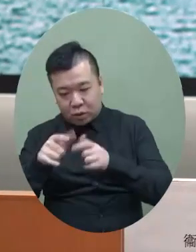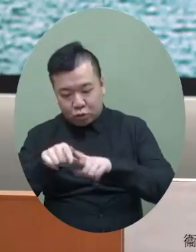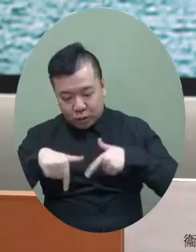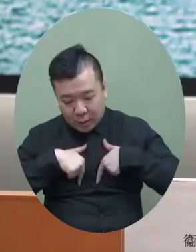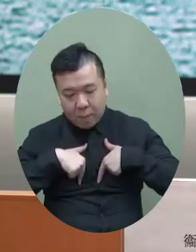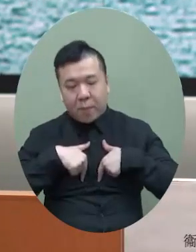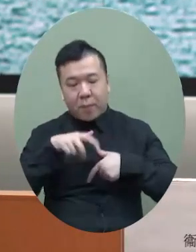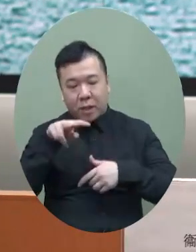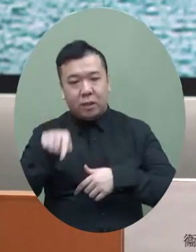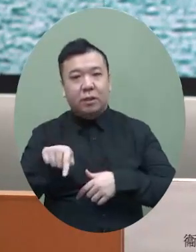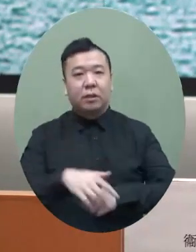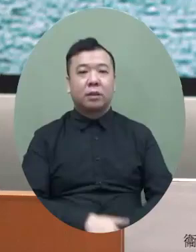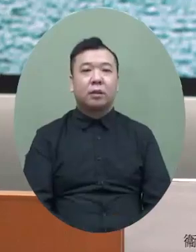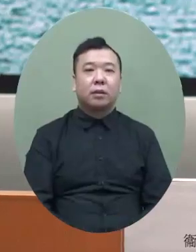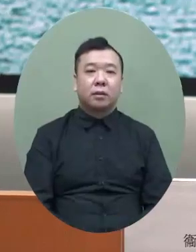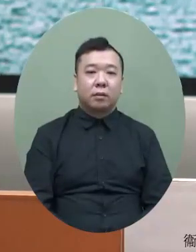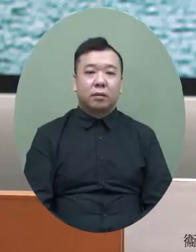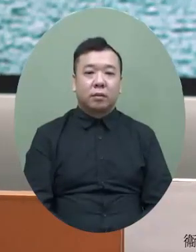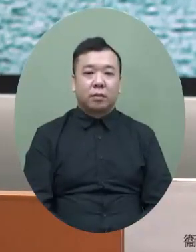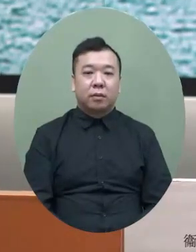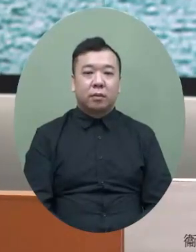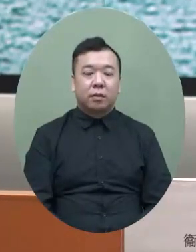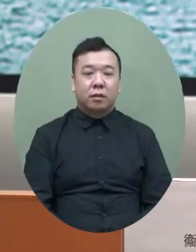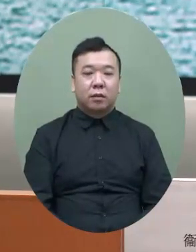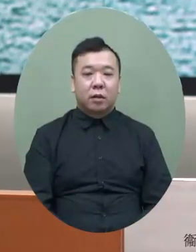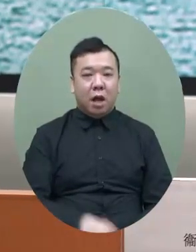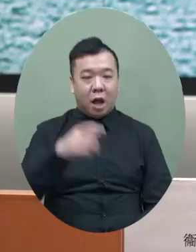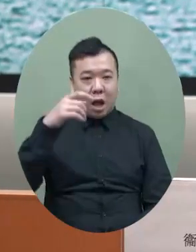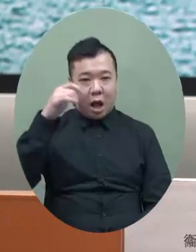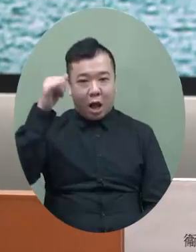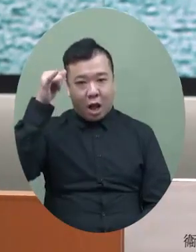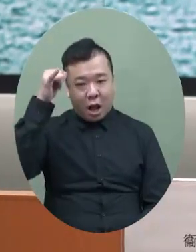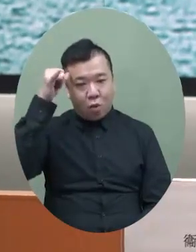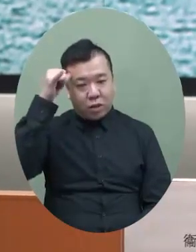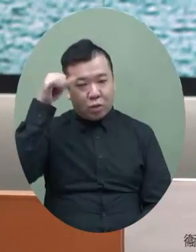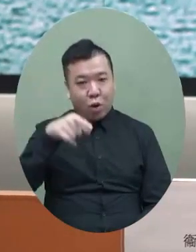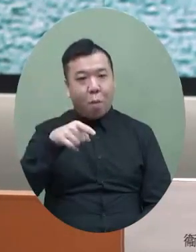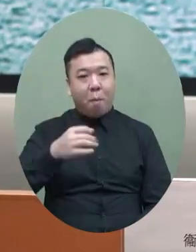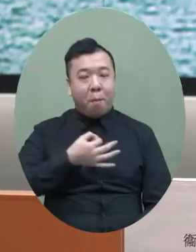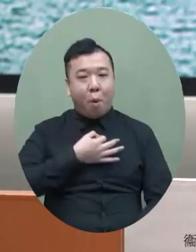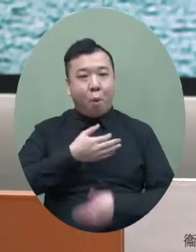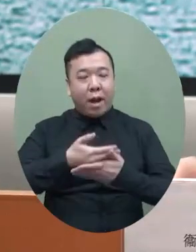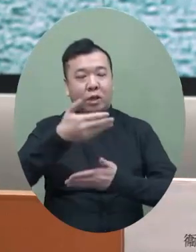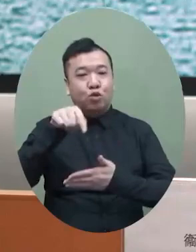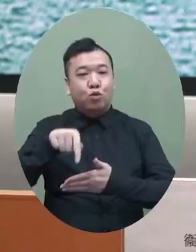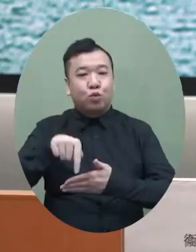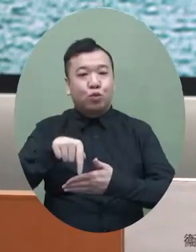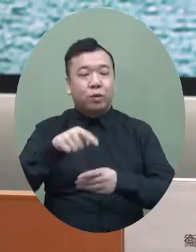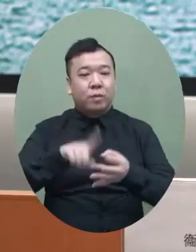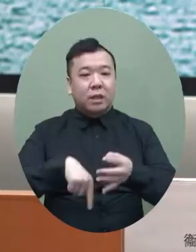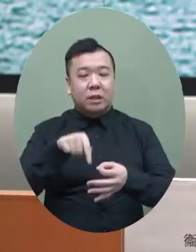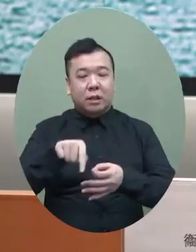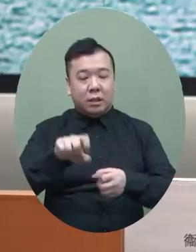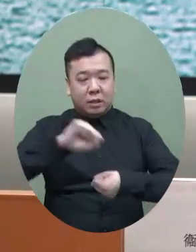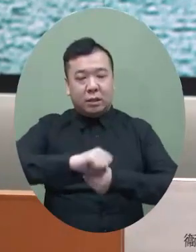在寶熙苑的榮熙閣就是多了一位一個單位